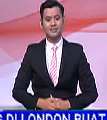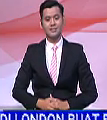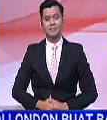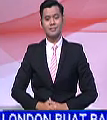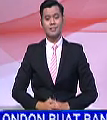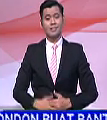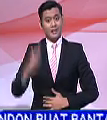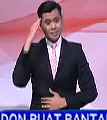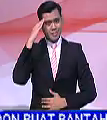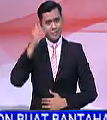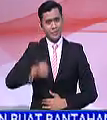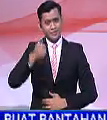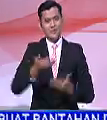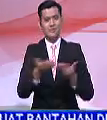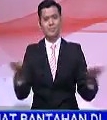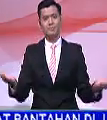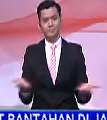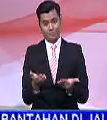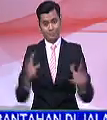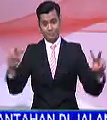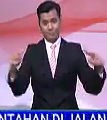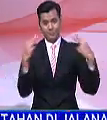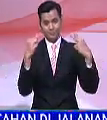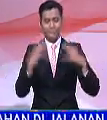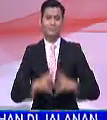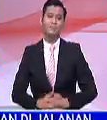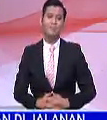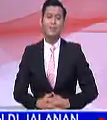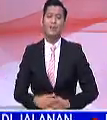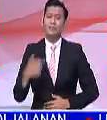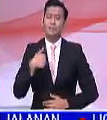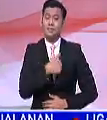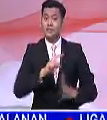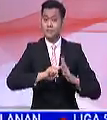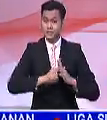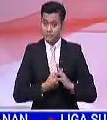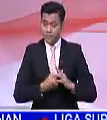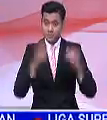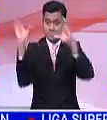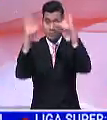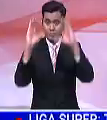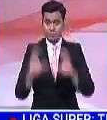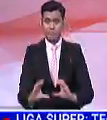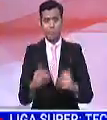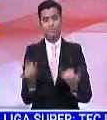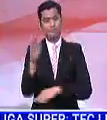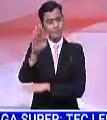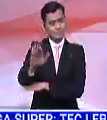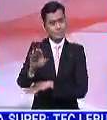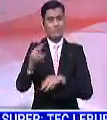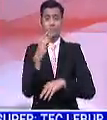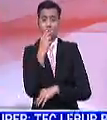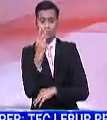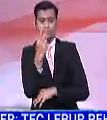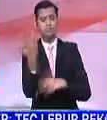Assalamualaikum dan salam hormat kepada semua penonton. Kita mulakan informasi cuaca pada petang ini dengan melihat kepada carta